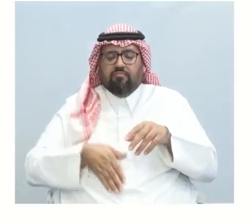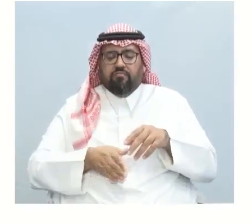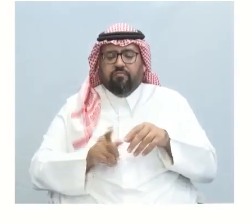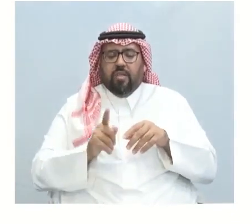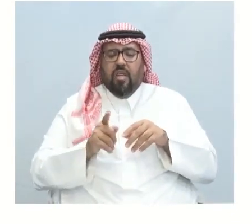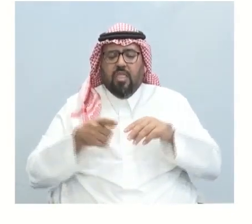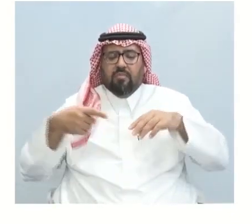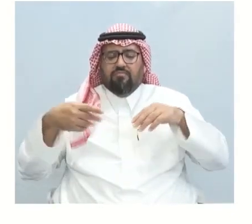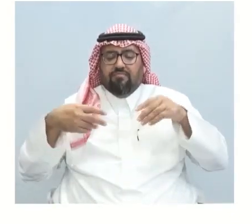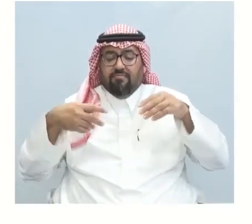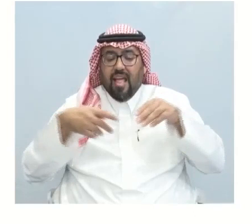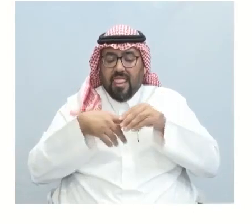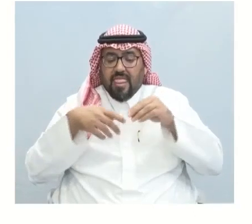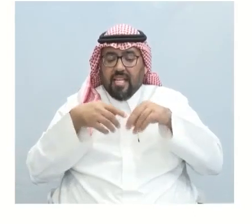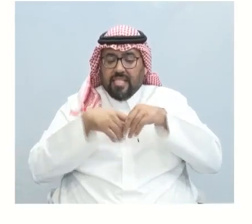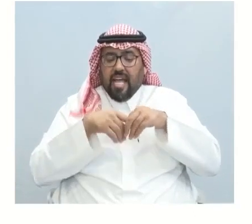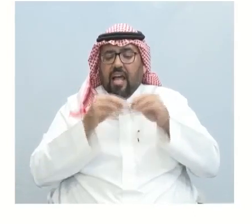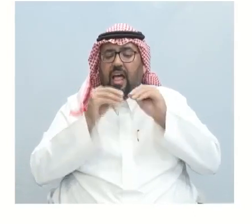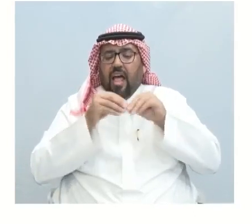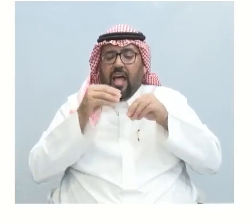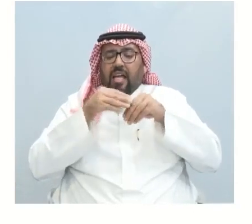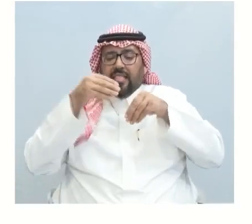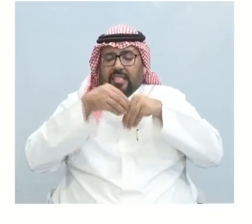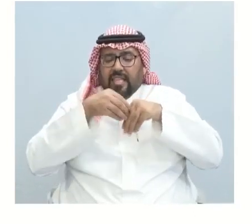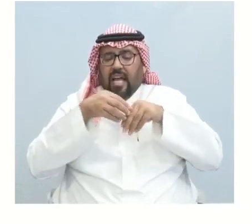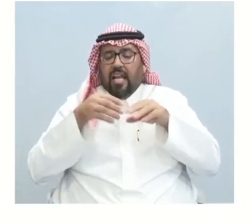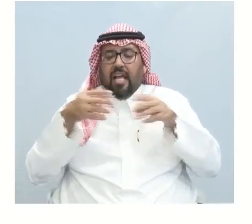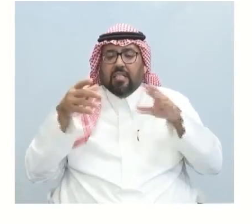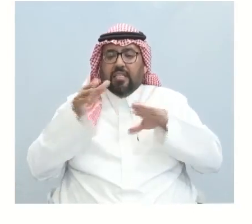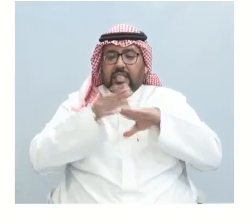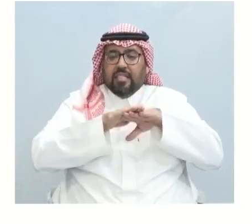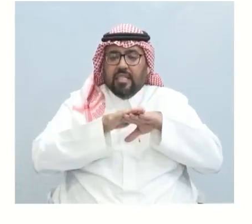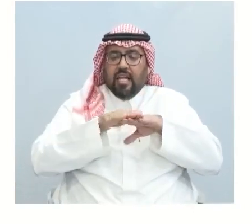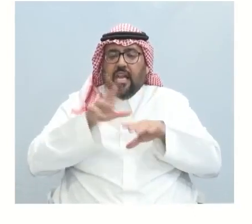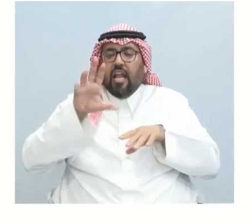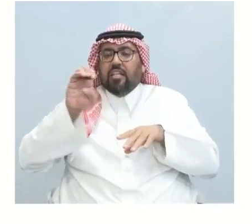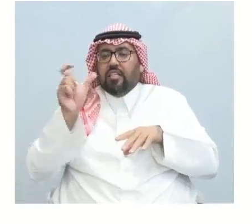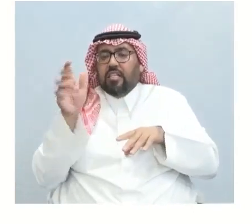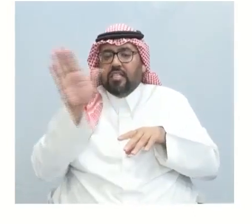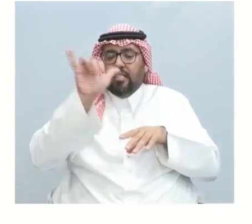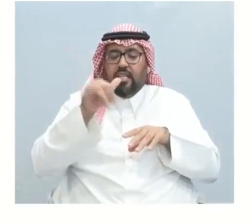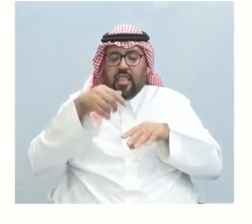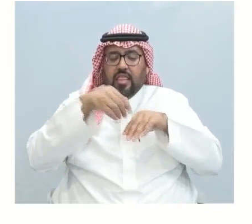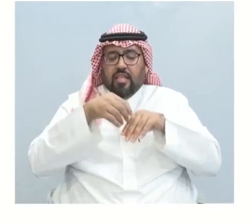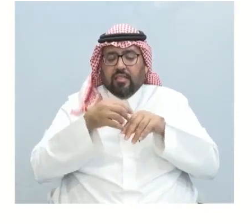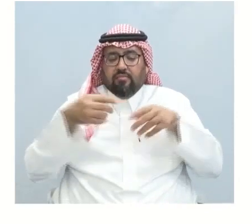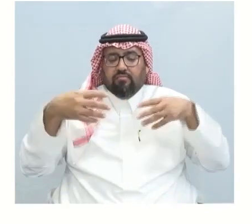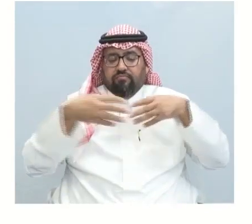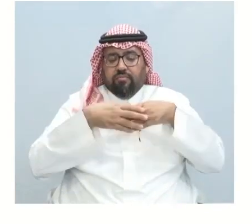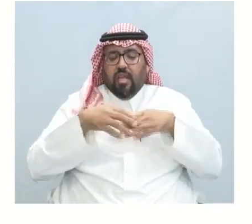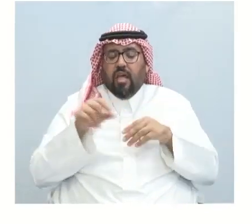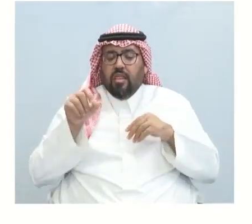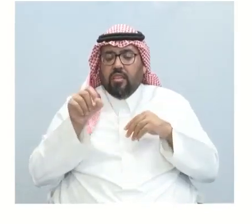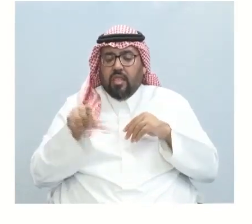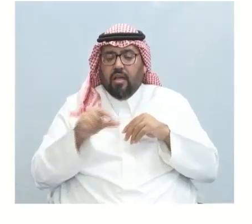الحيوانات المنويه تعبر الى داخل المهبل من خلال عمليه الاتصال الجنسي تدخل الى داخل المهبل